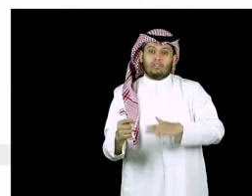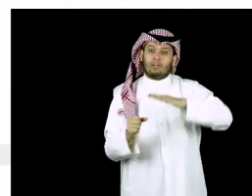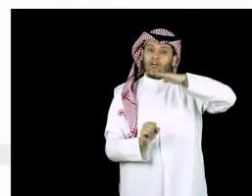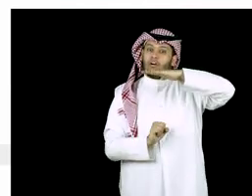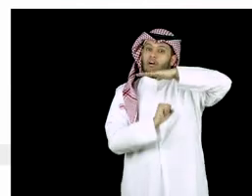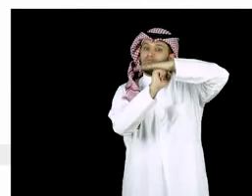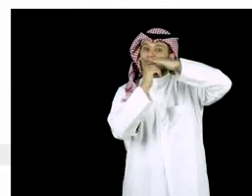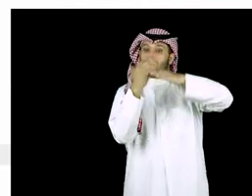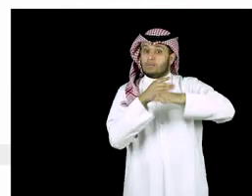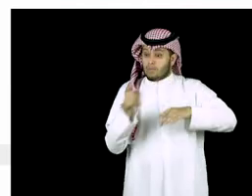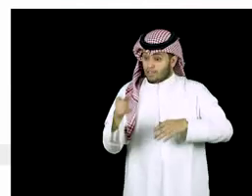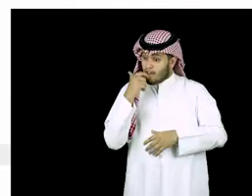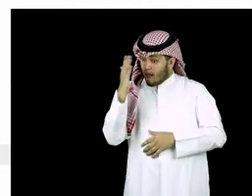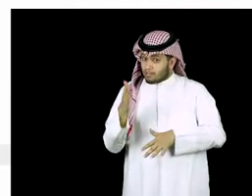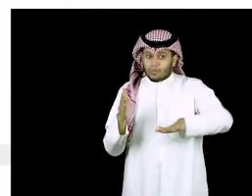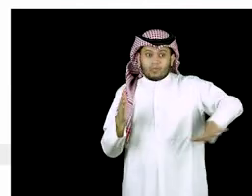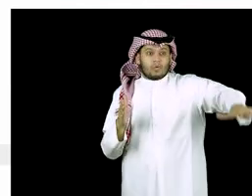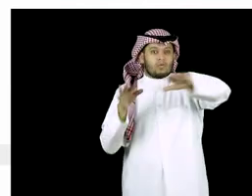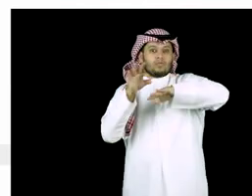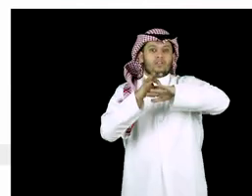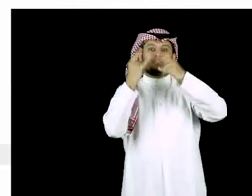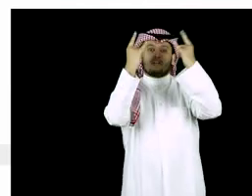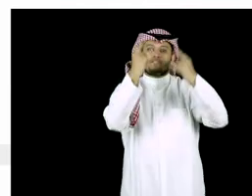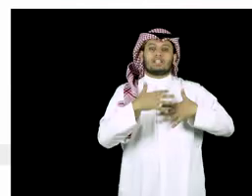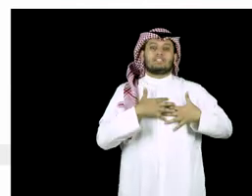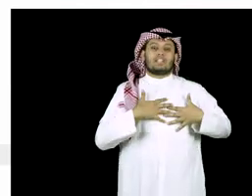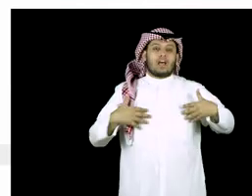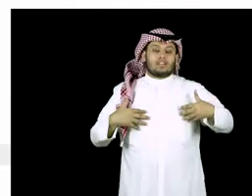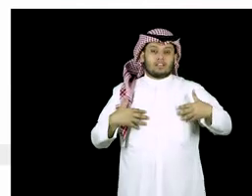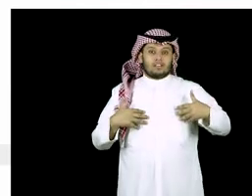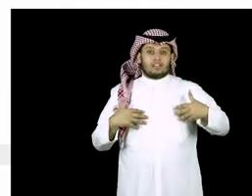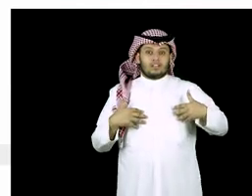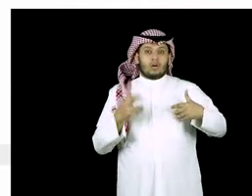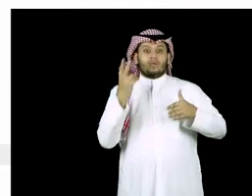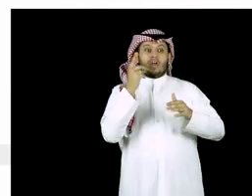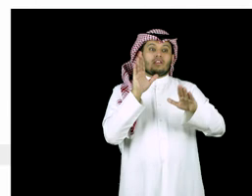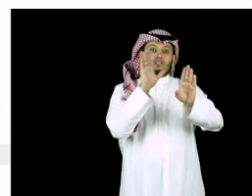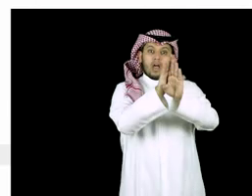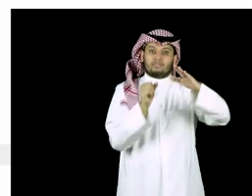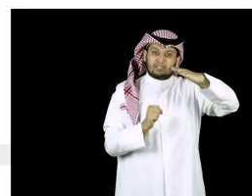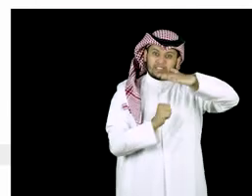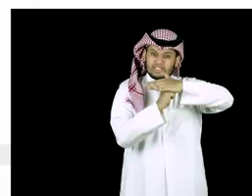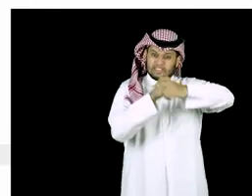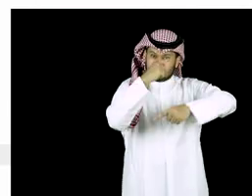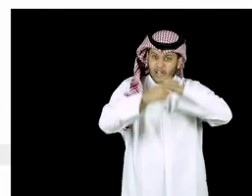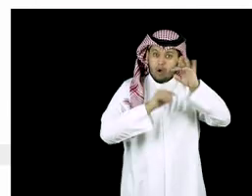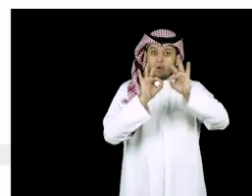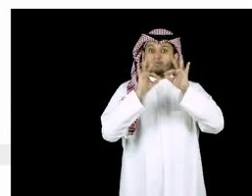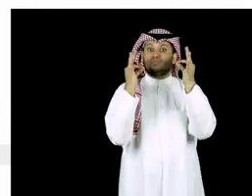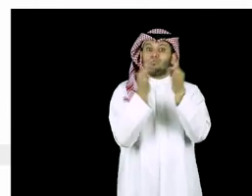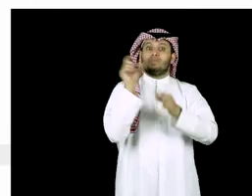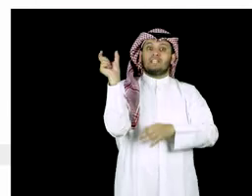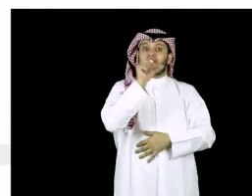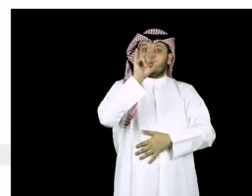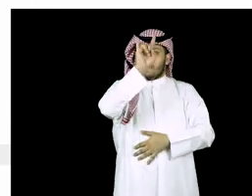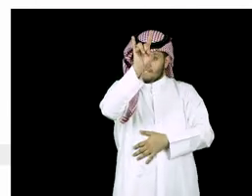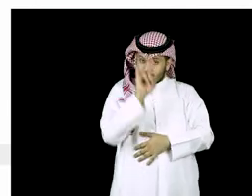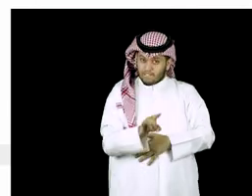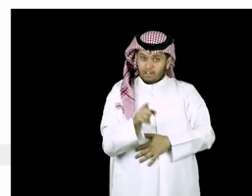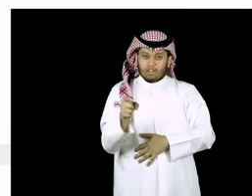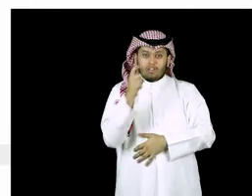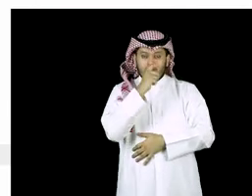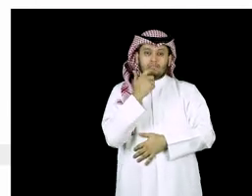لأنها أساس صلاح الإنسانية وسعادتها والدعامها الرئيسية في إقامة المجتمع الإسلامي،